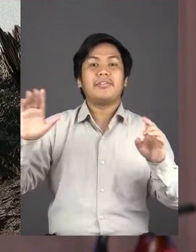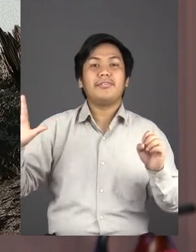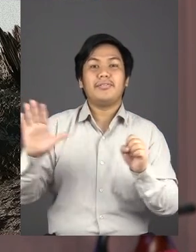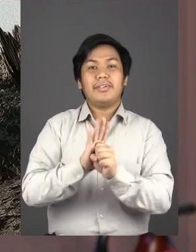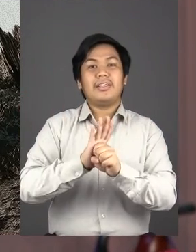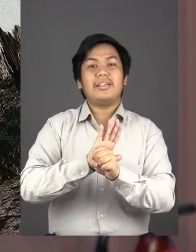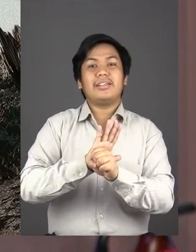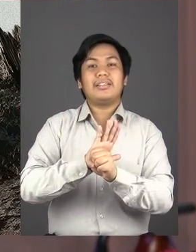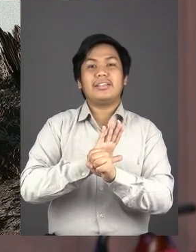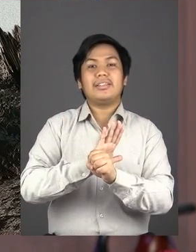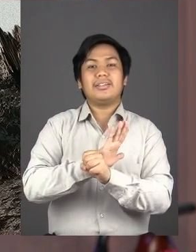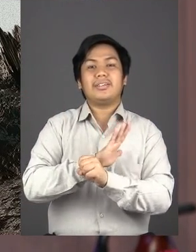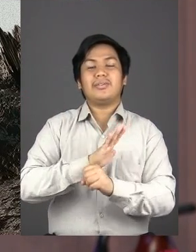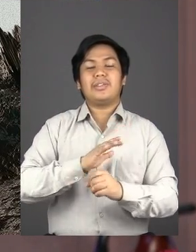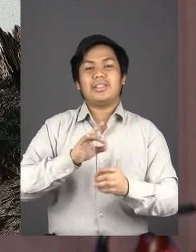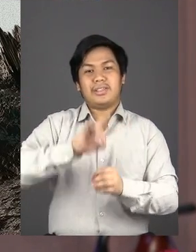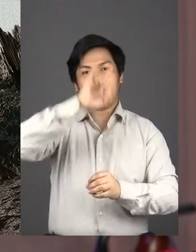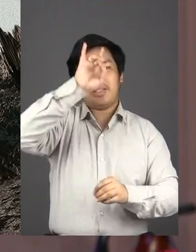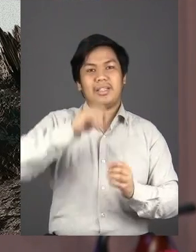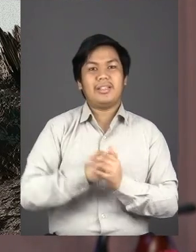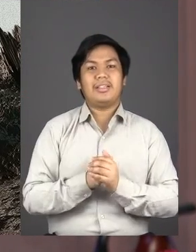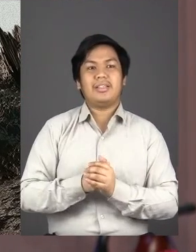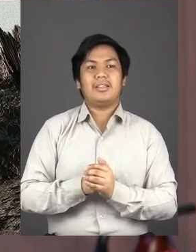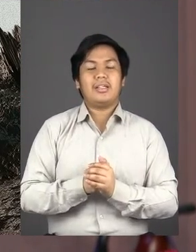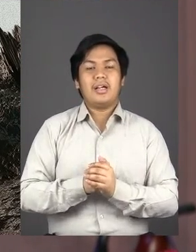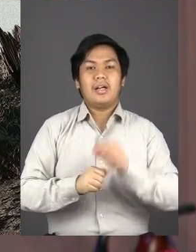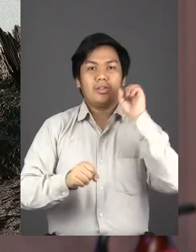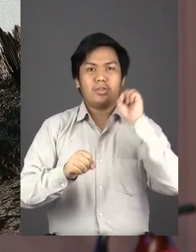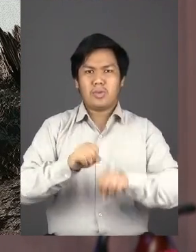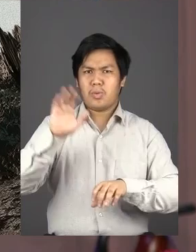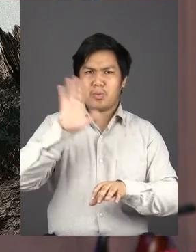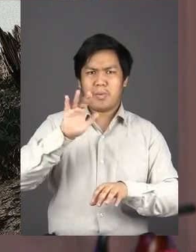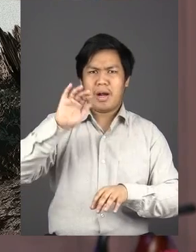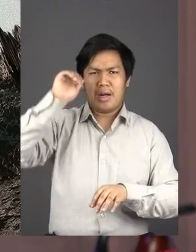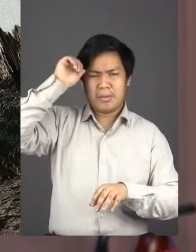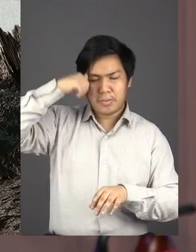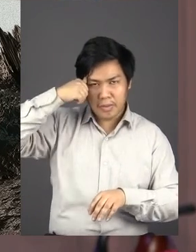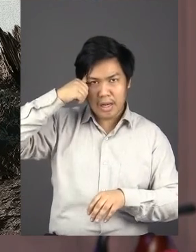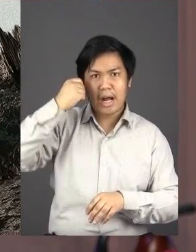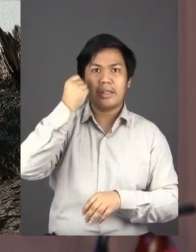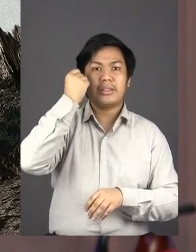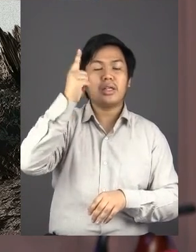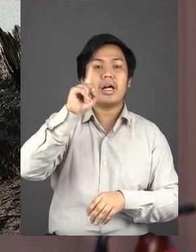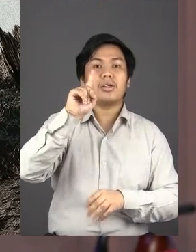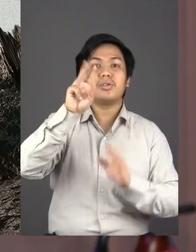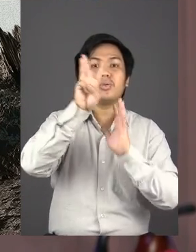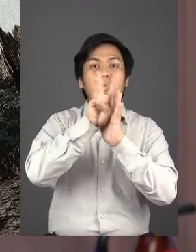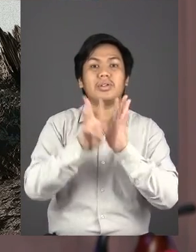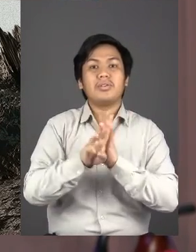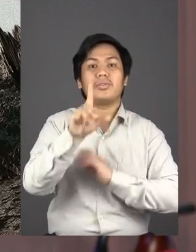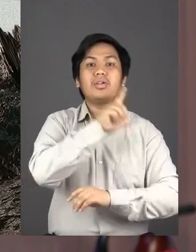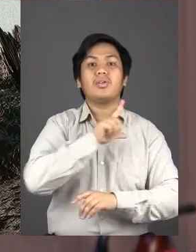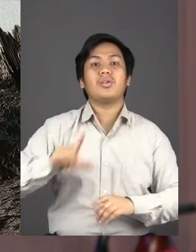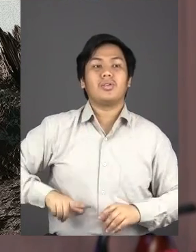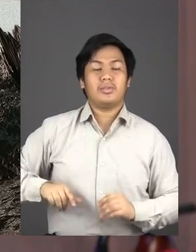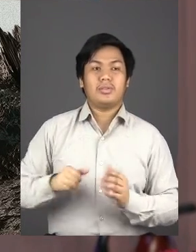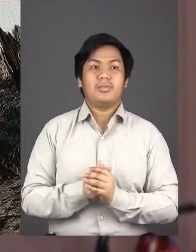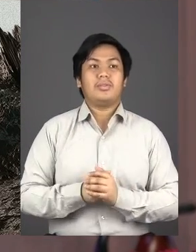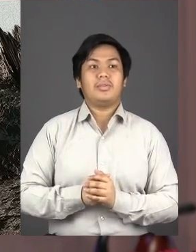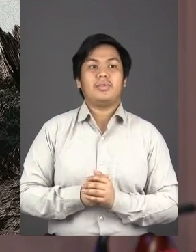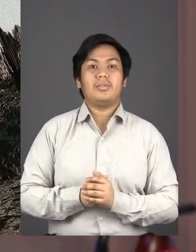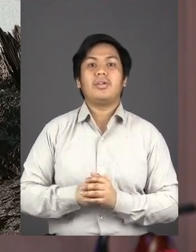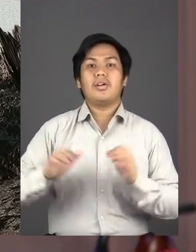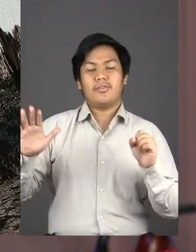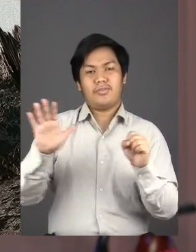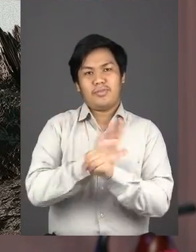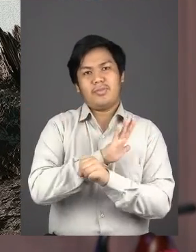Spirit. Ang sabi sa verse 17, therefore do not be foolish, but understand what the will of the Lord is. Anong will niya? Be filled